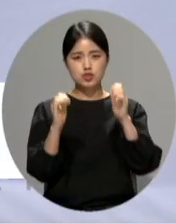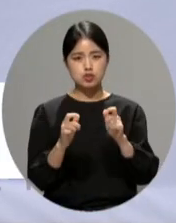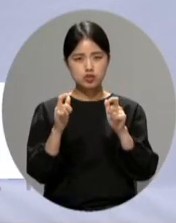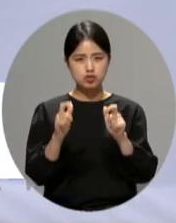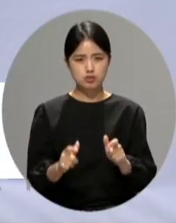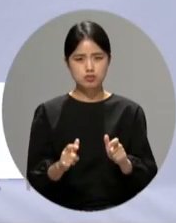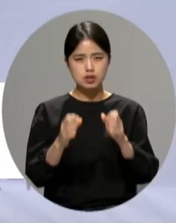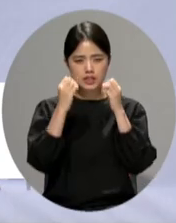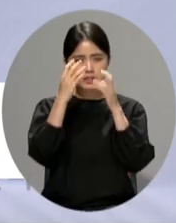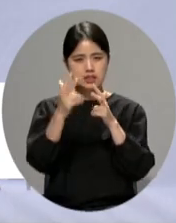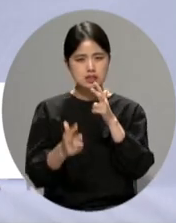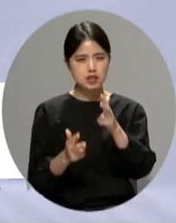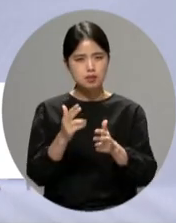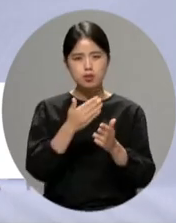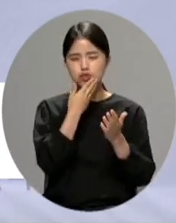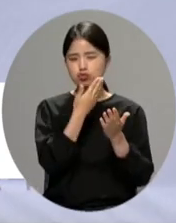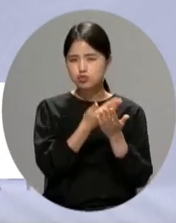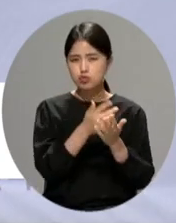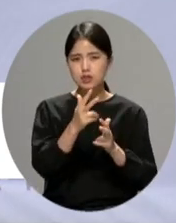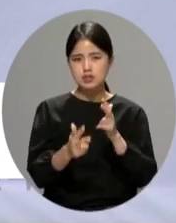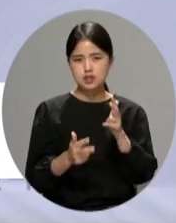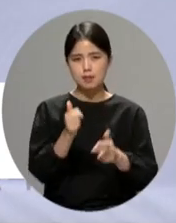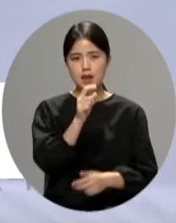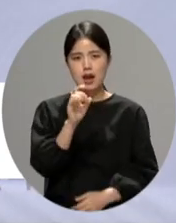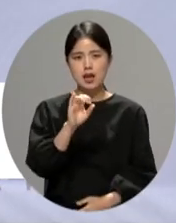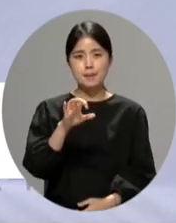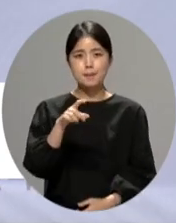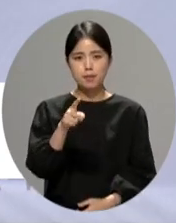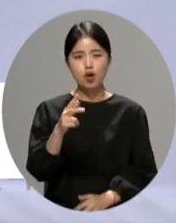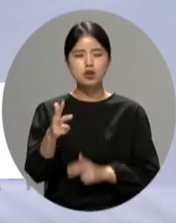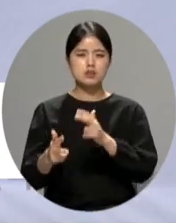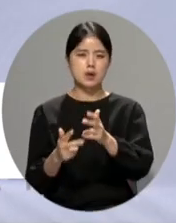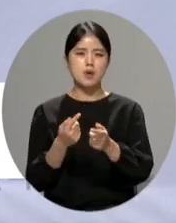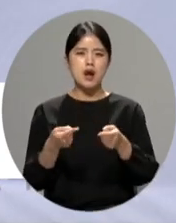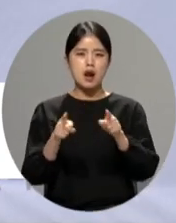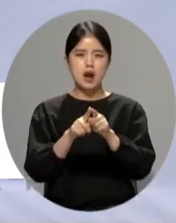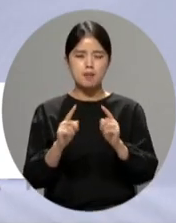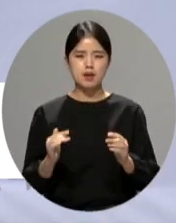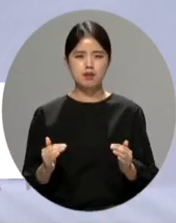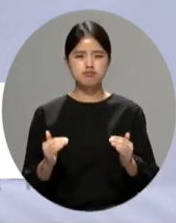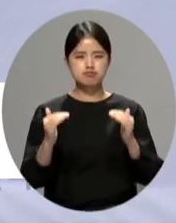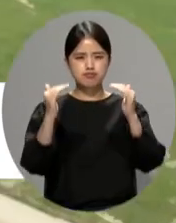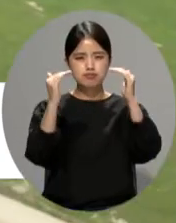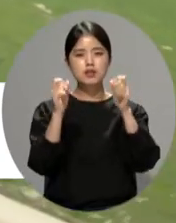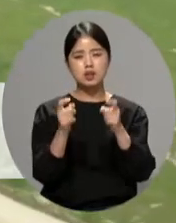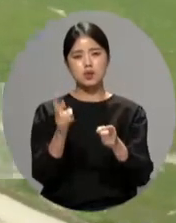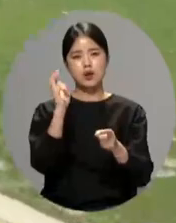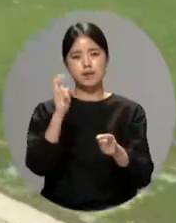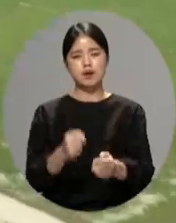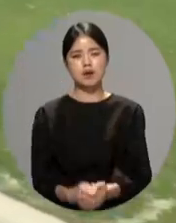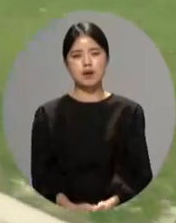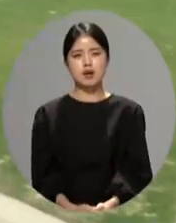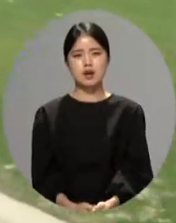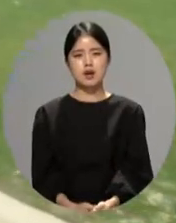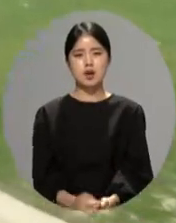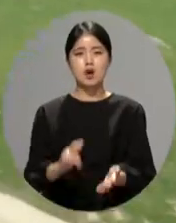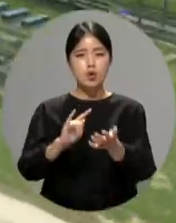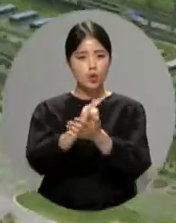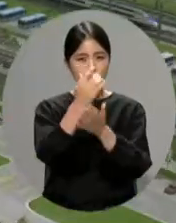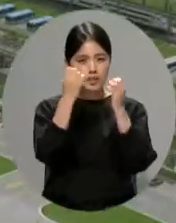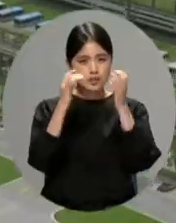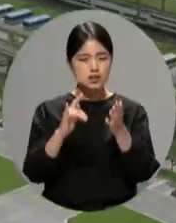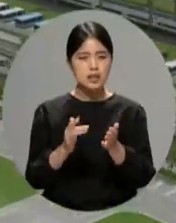전라북도의 신산업과 주력산업이 하이퍼튜브 산업과 함께 동반 성장할 기회도. 공항과